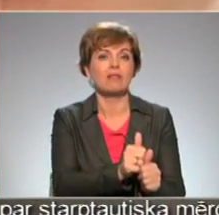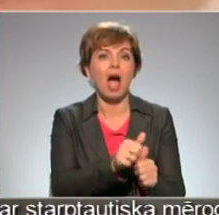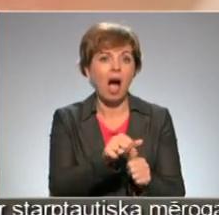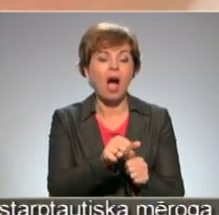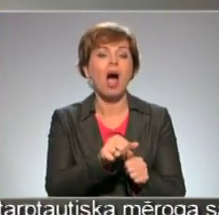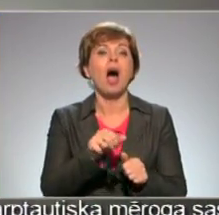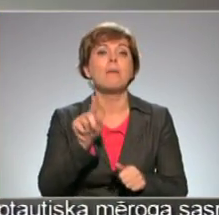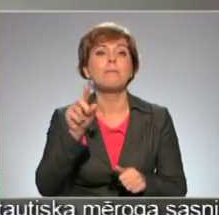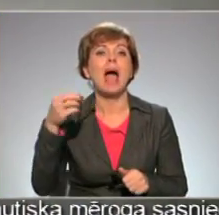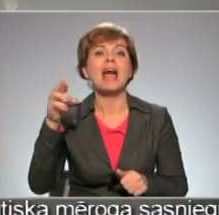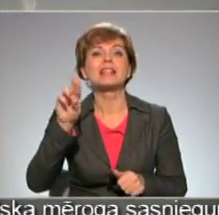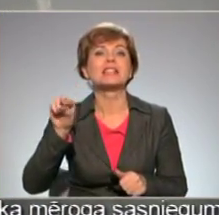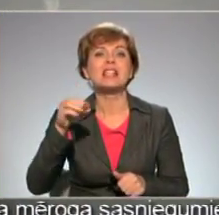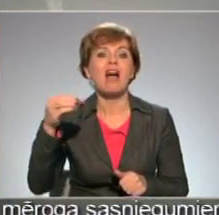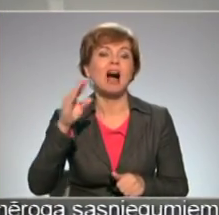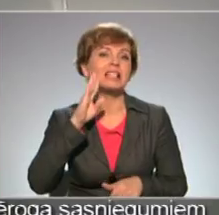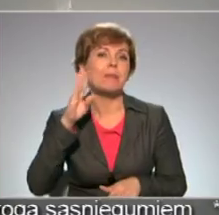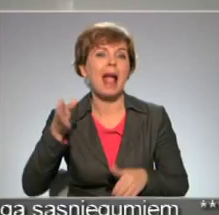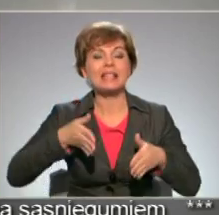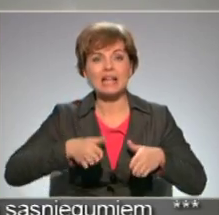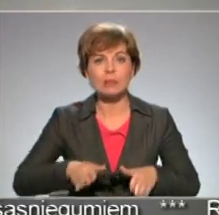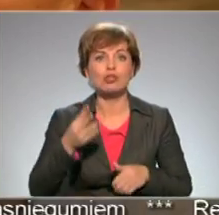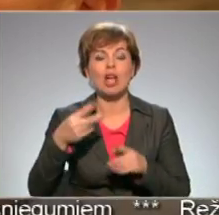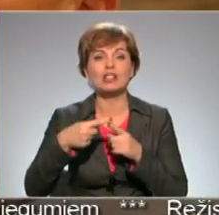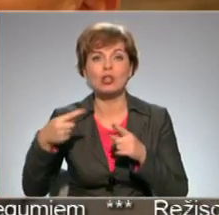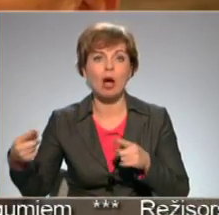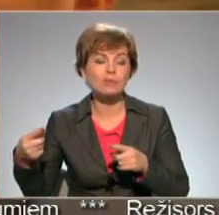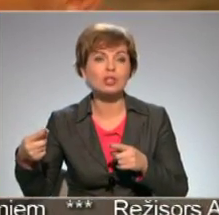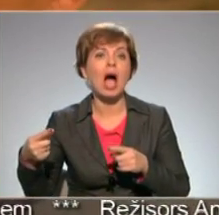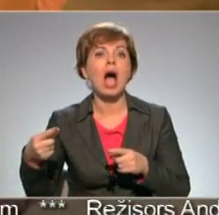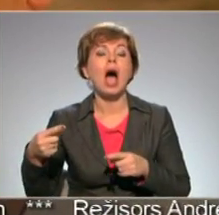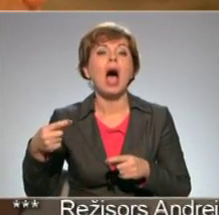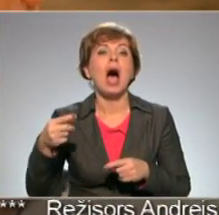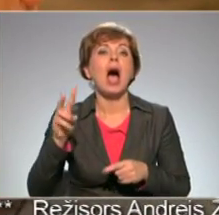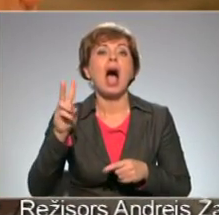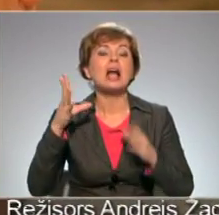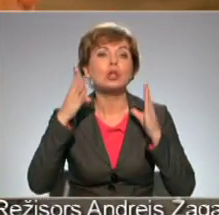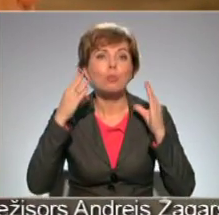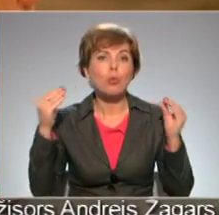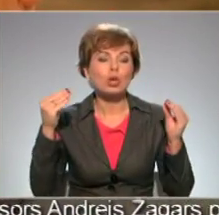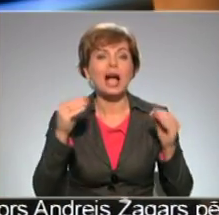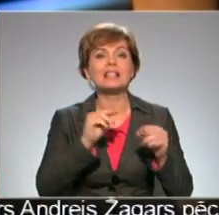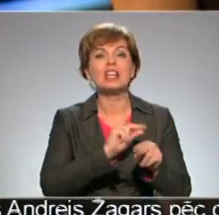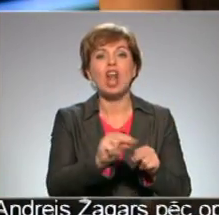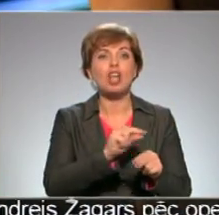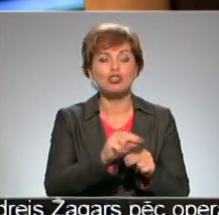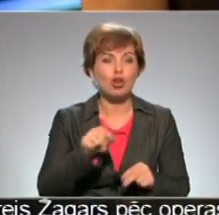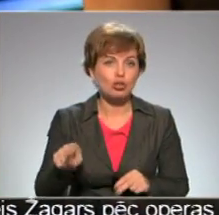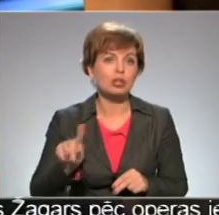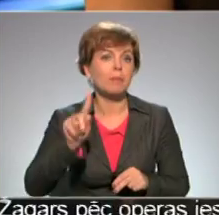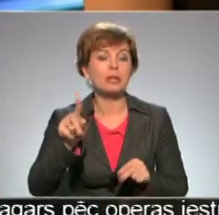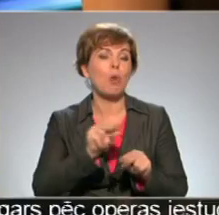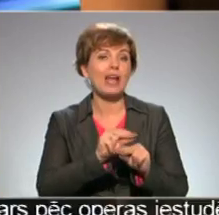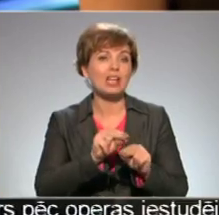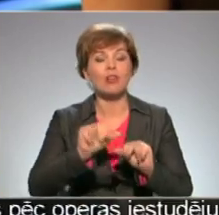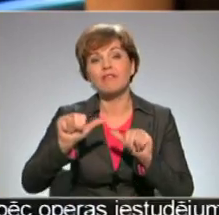Luks Persevals dzimis Beļģijā, bet jau četras sezonas ir Hamburgas Talī teātra vadošais režisors. Bet tā kā šo iestudējumu viņš pirmo reizi